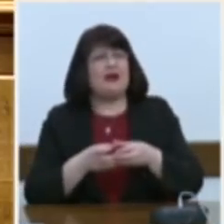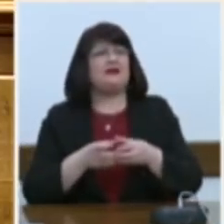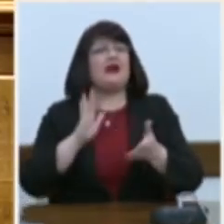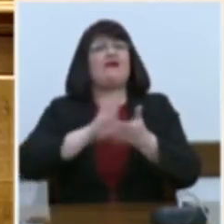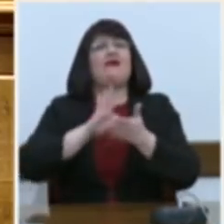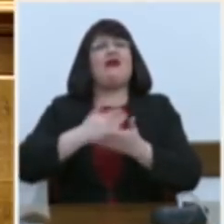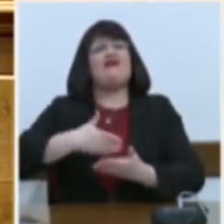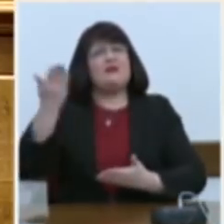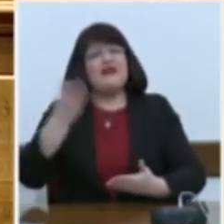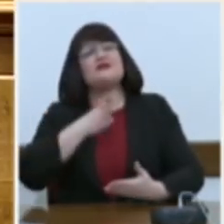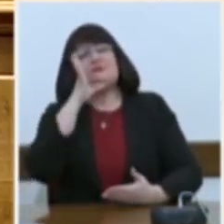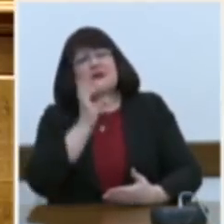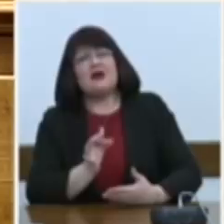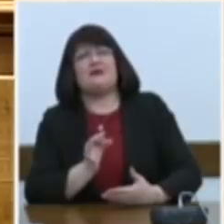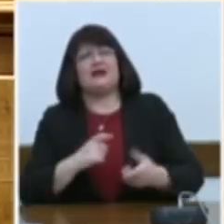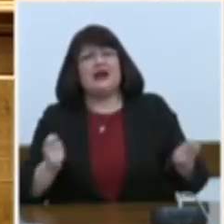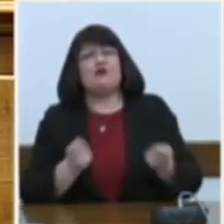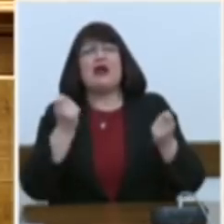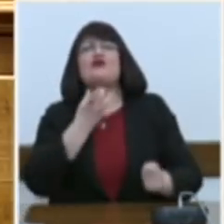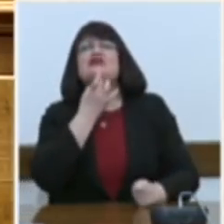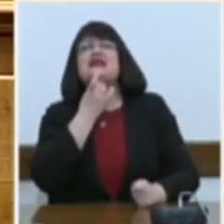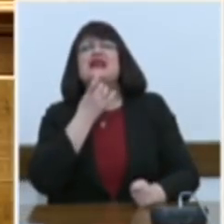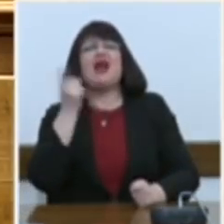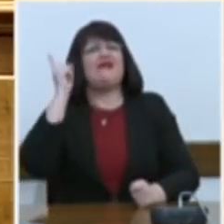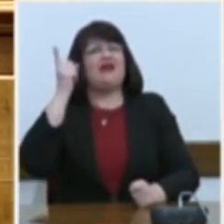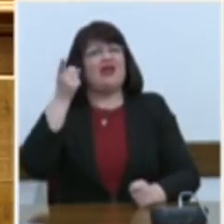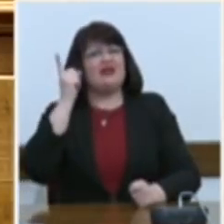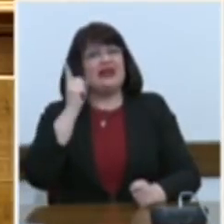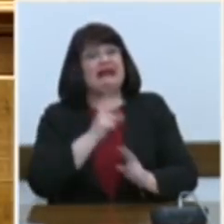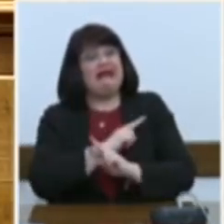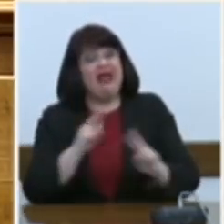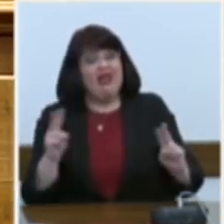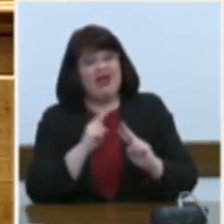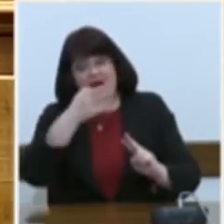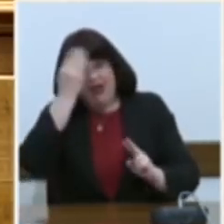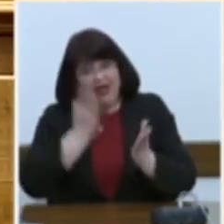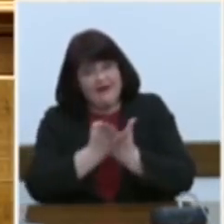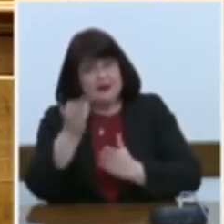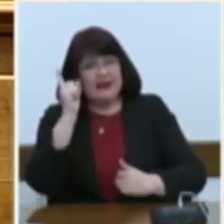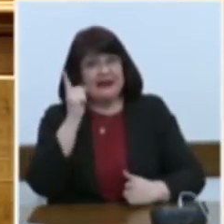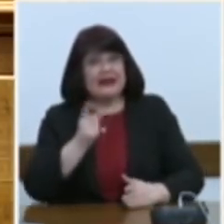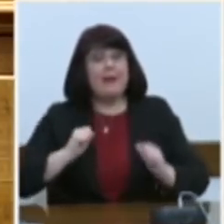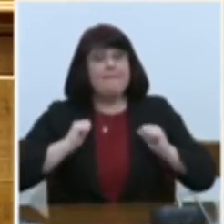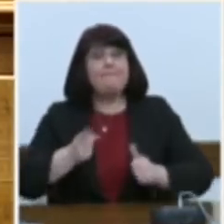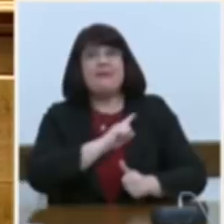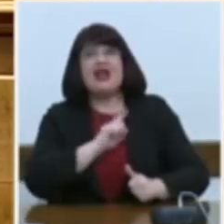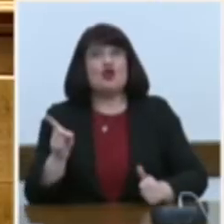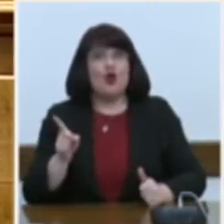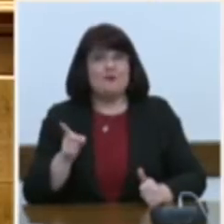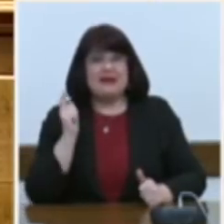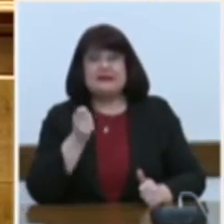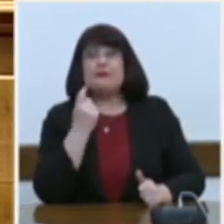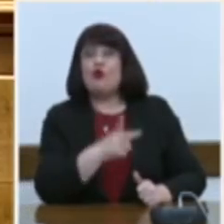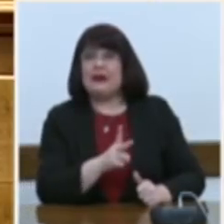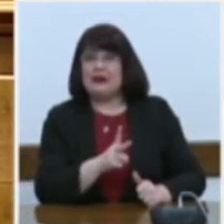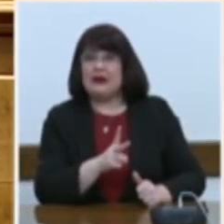ασκούν ουσιαστική, σκληρή μεν, αλλά καθαρή και έντιμη κριτική στην αντιλαϊκή πολιτική σας